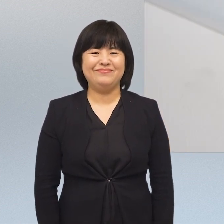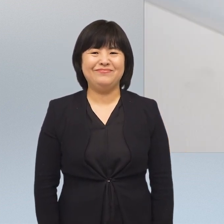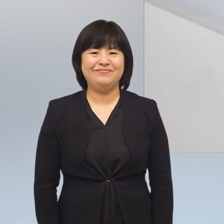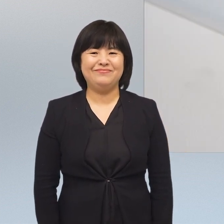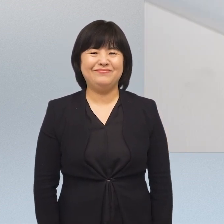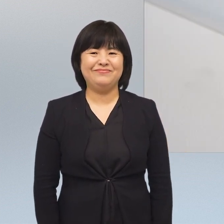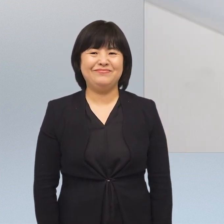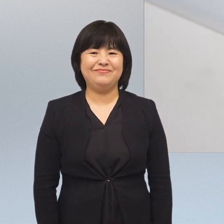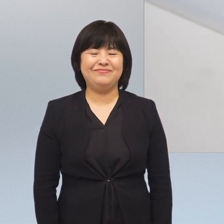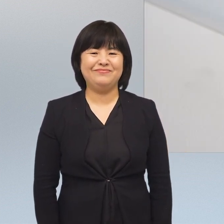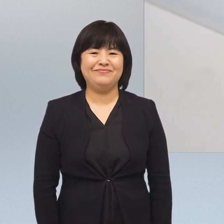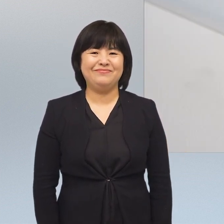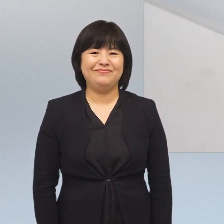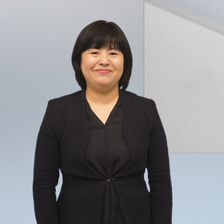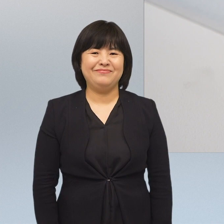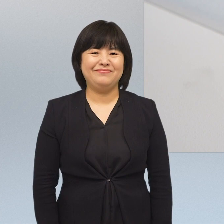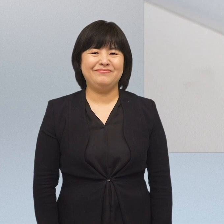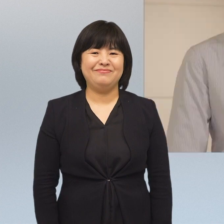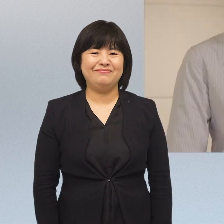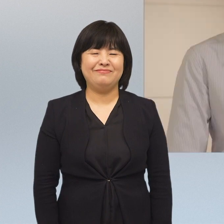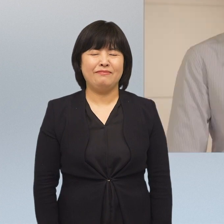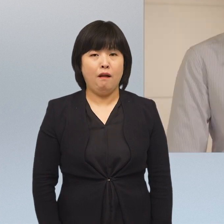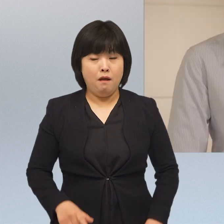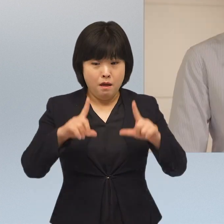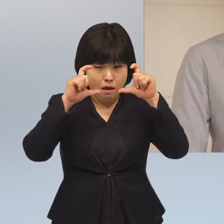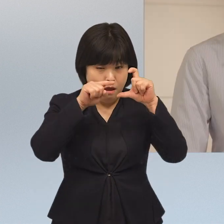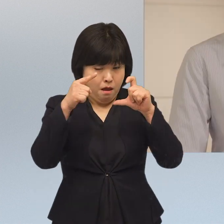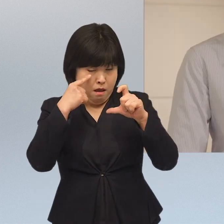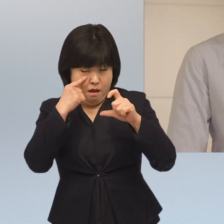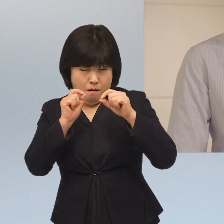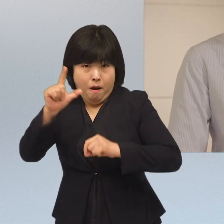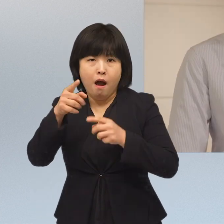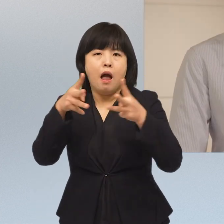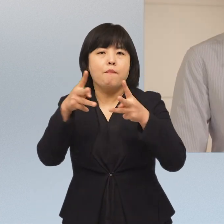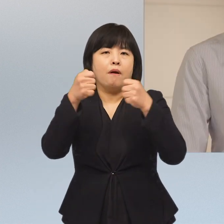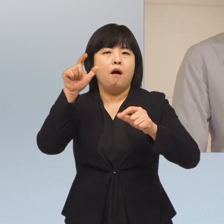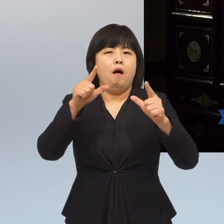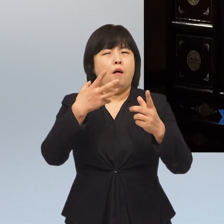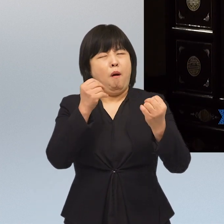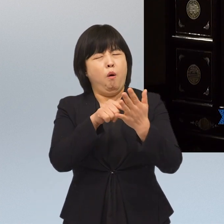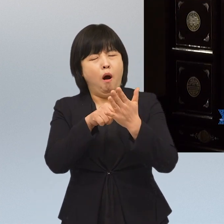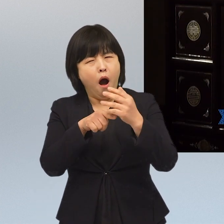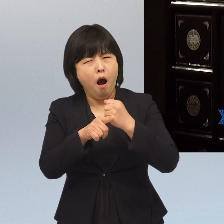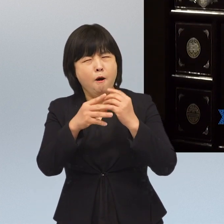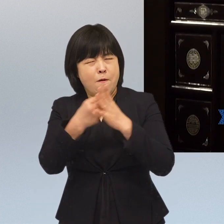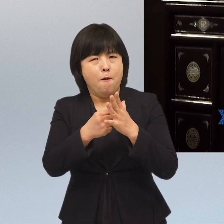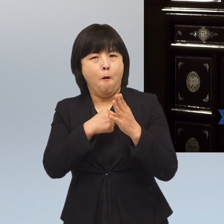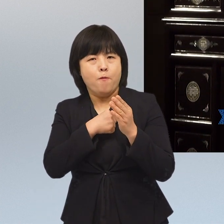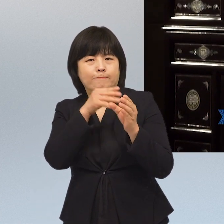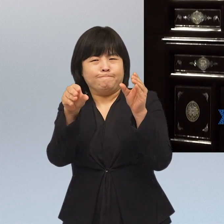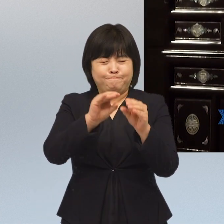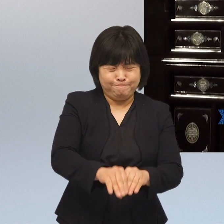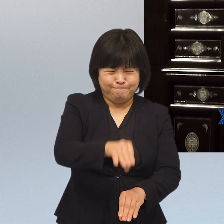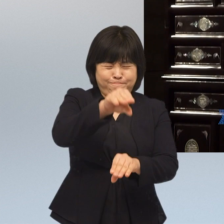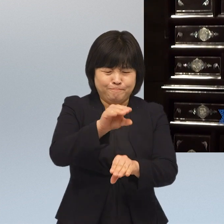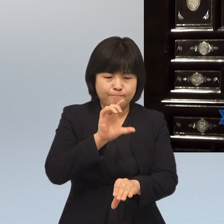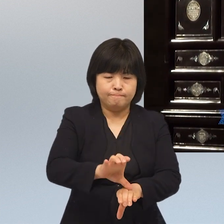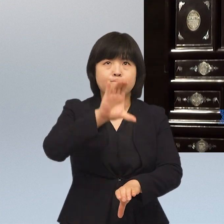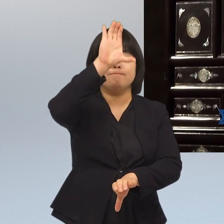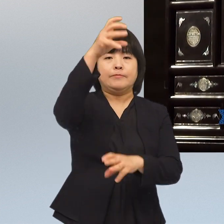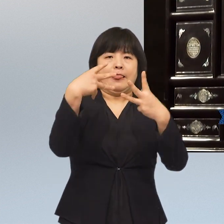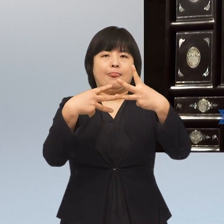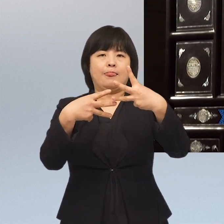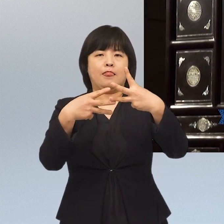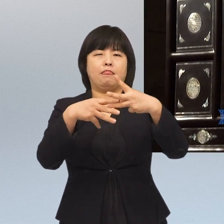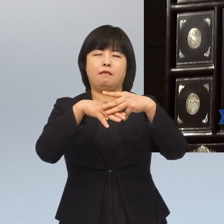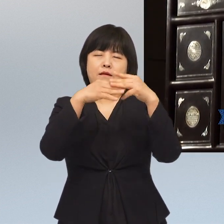모든 다 트레이드 마크였었어요. 저게 굉장히 많이 들어가요. 그래서 저기에 전부 다 고스란히